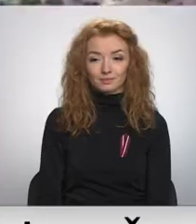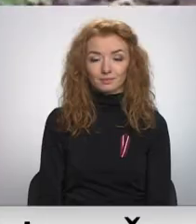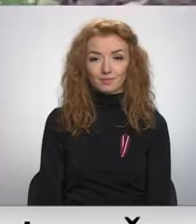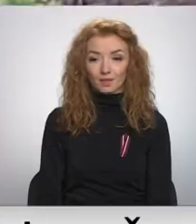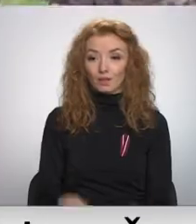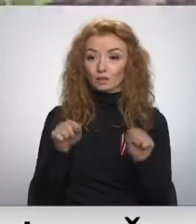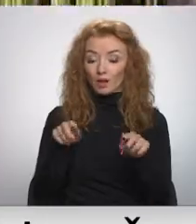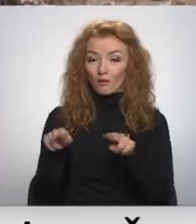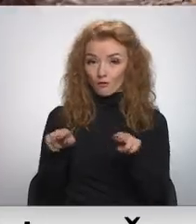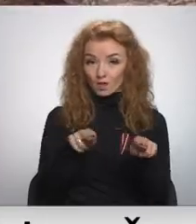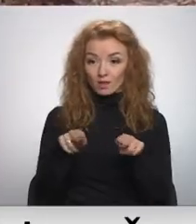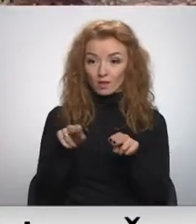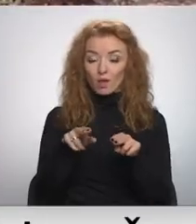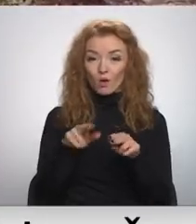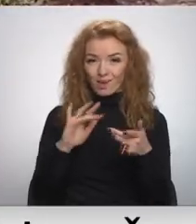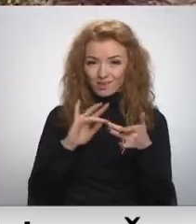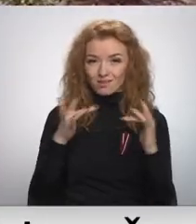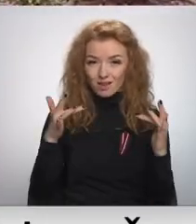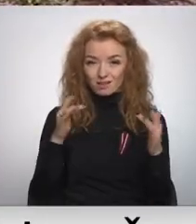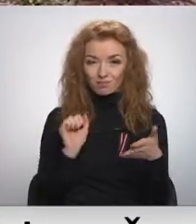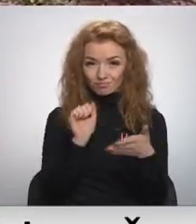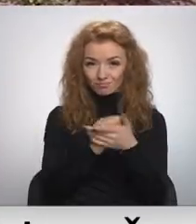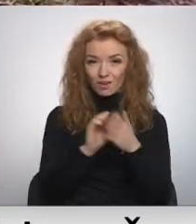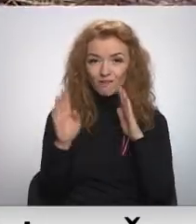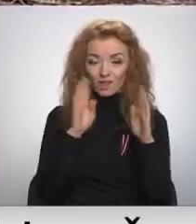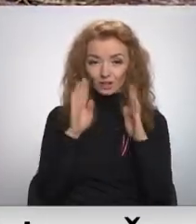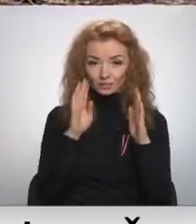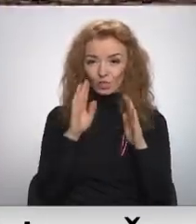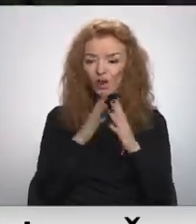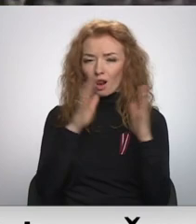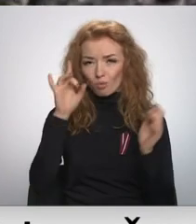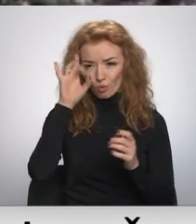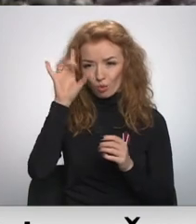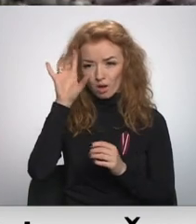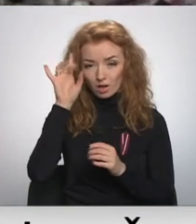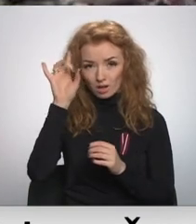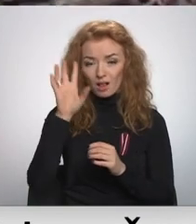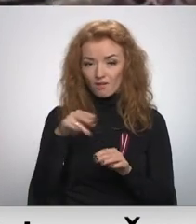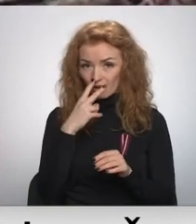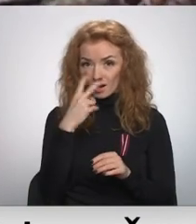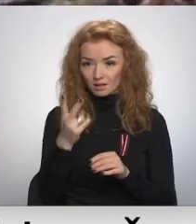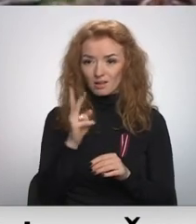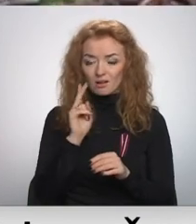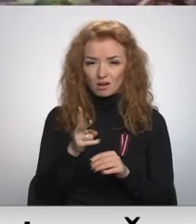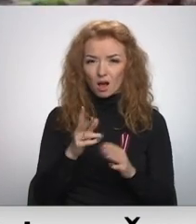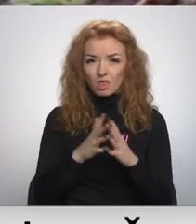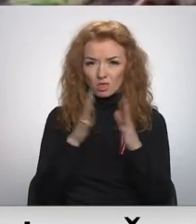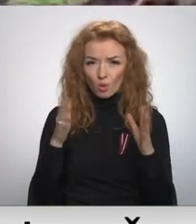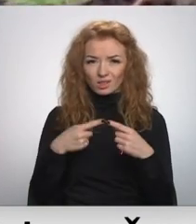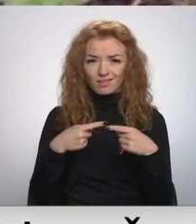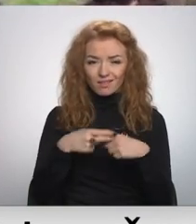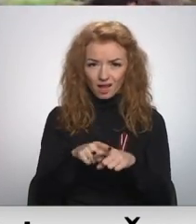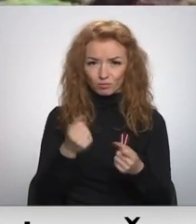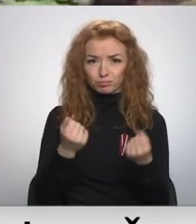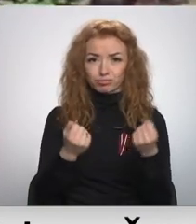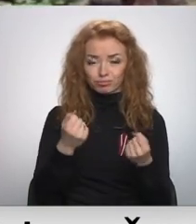Šajā video fragmentā, kas sociālo tīklu vietnē Facebook iemantojas lielu popularitāti, redzams, kā vairāki mehanizēto transporta